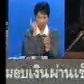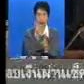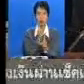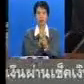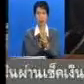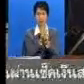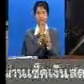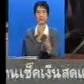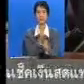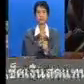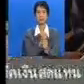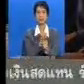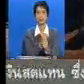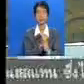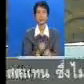ทำ